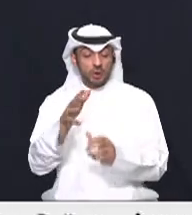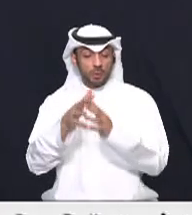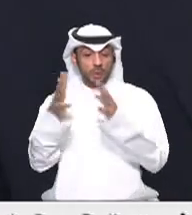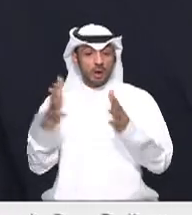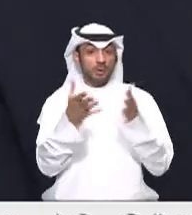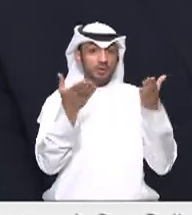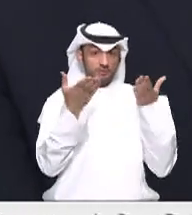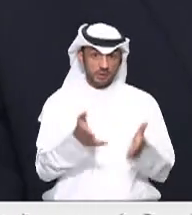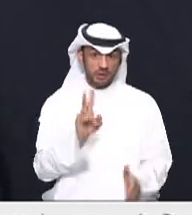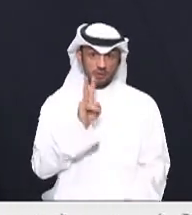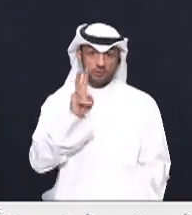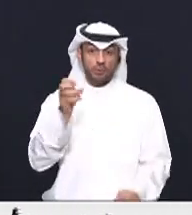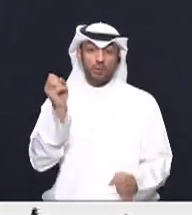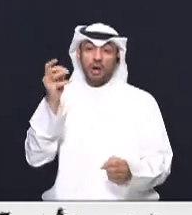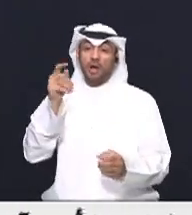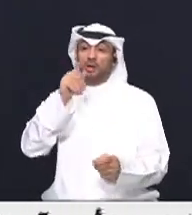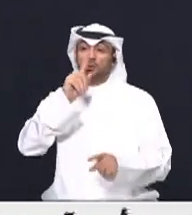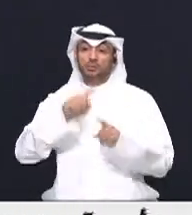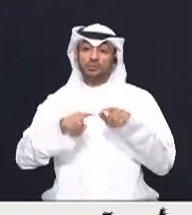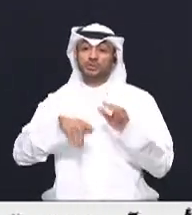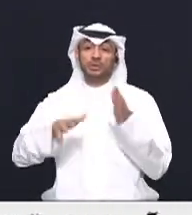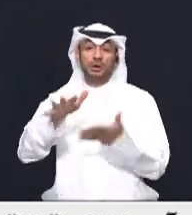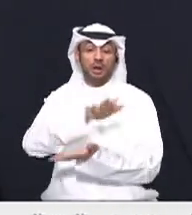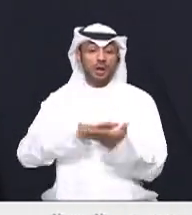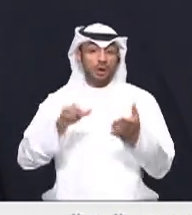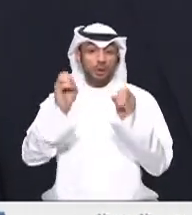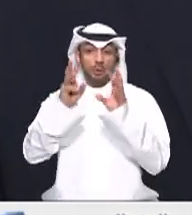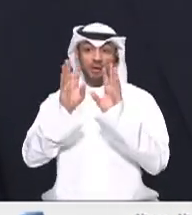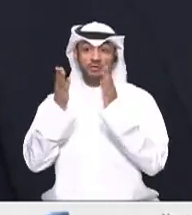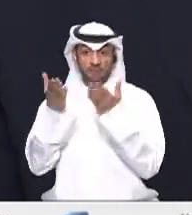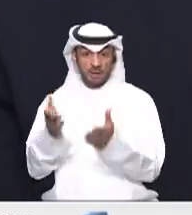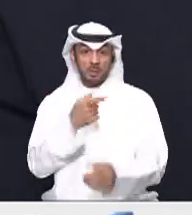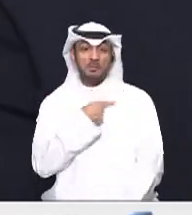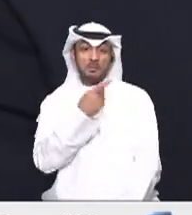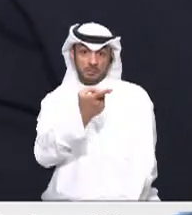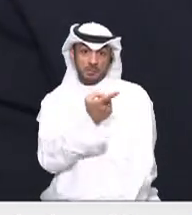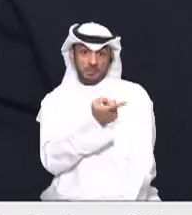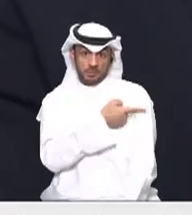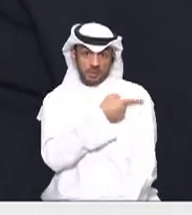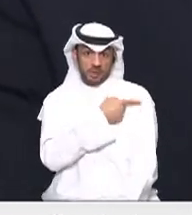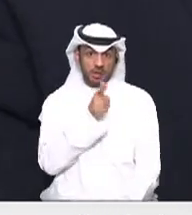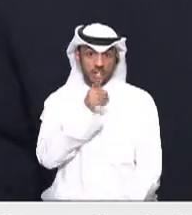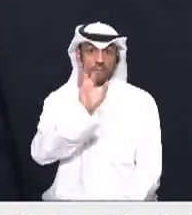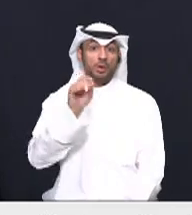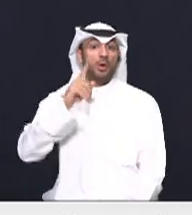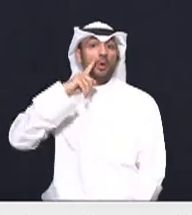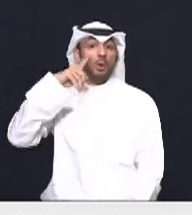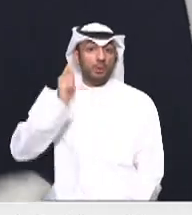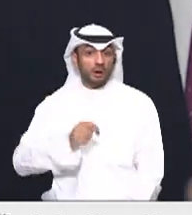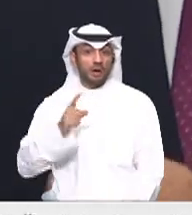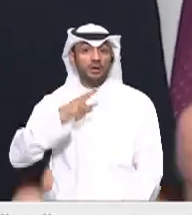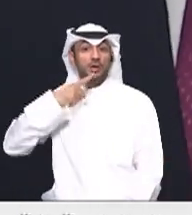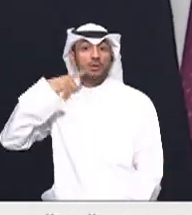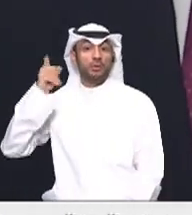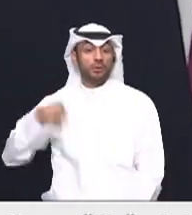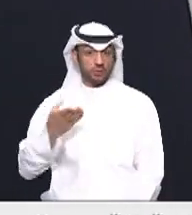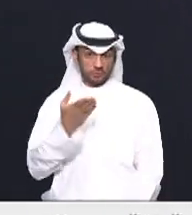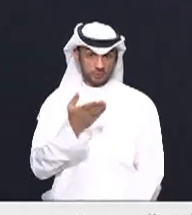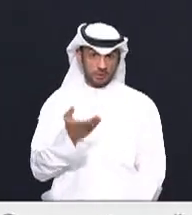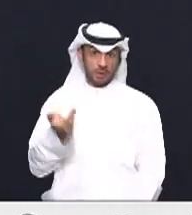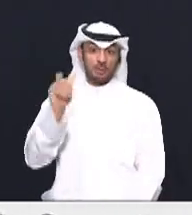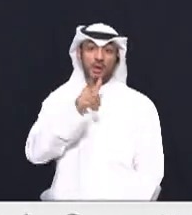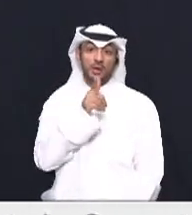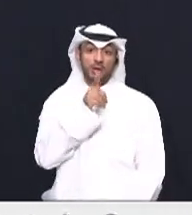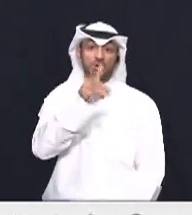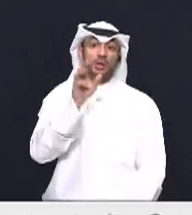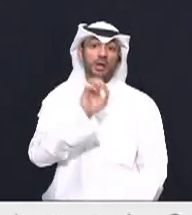هناك إذا ما تحدثنا بسام كمثال فقط عن أوكرانيا والحرب الروسية، وتحدثنا عن